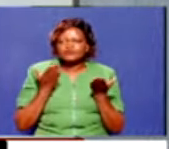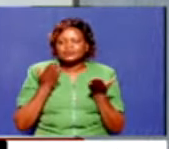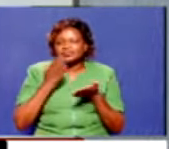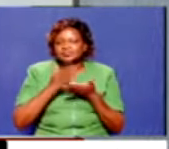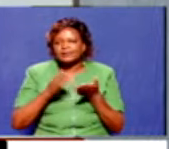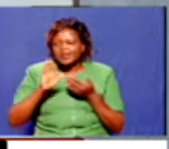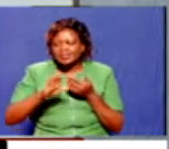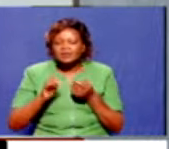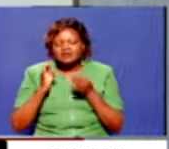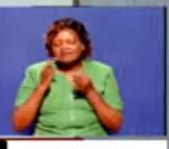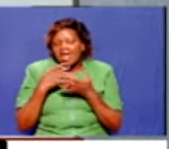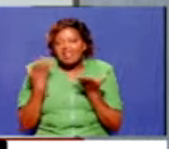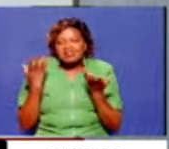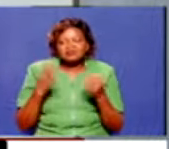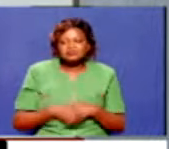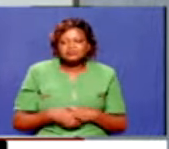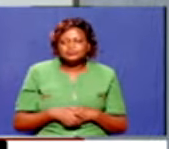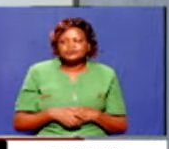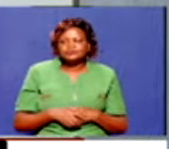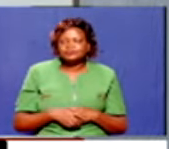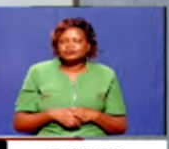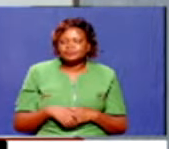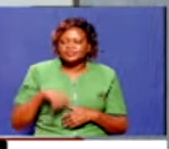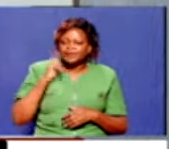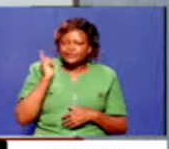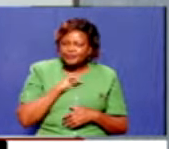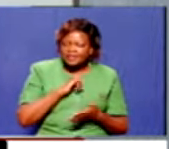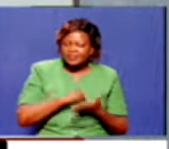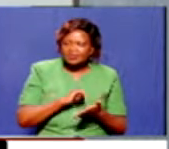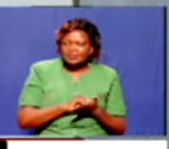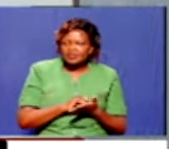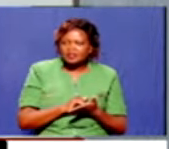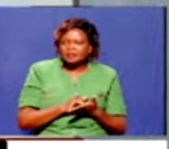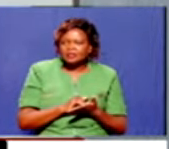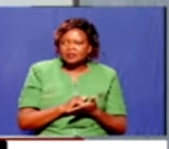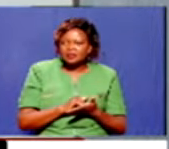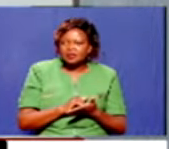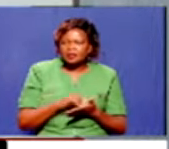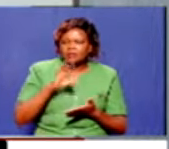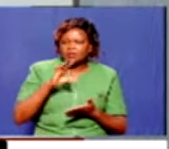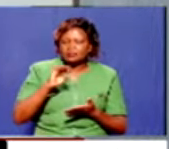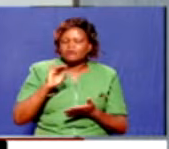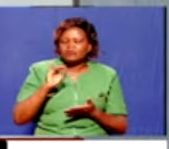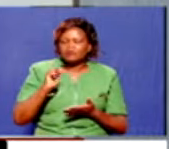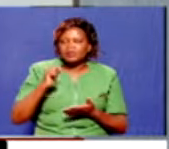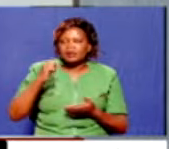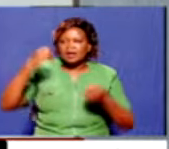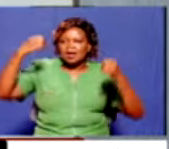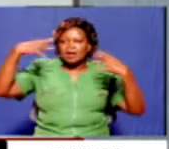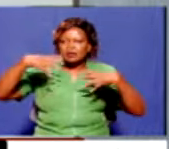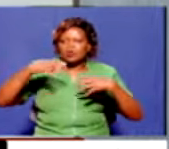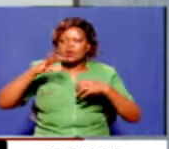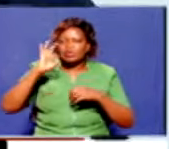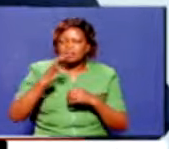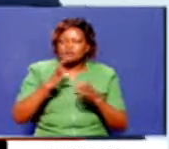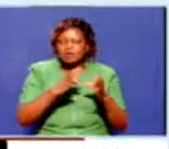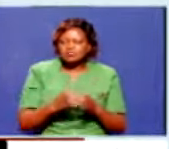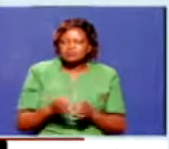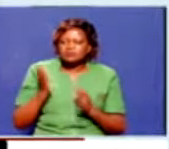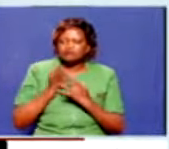any. Having said that, is that FIFA are also clear on third-party